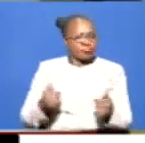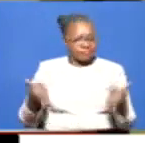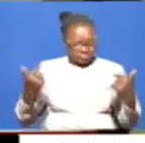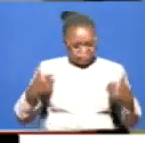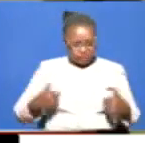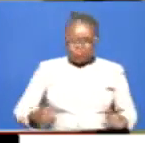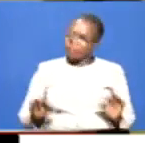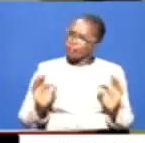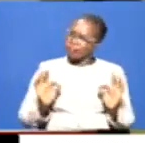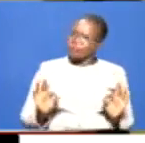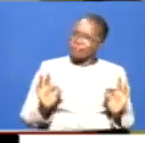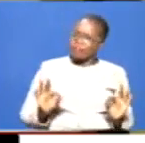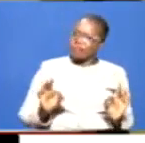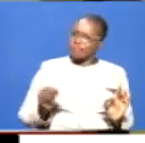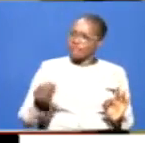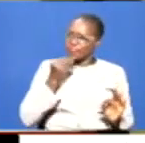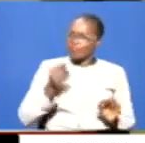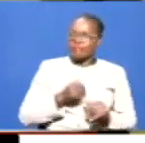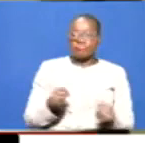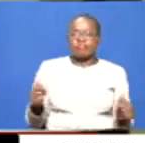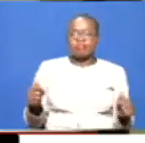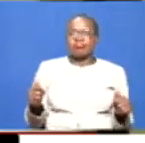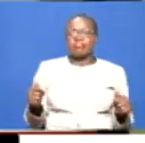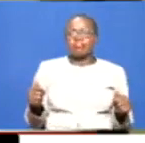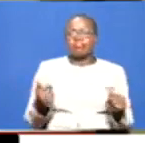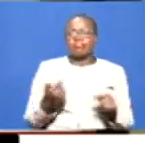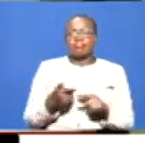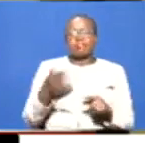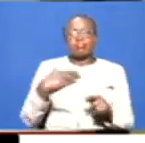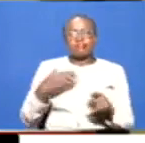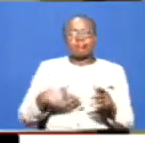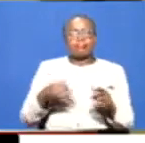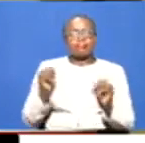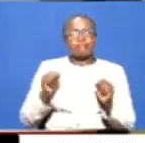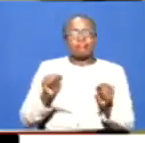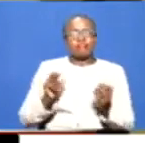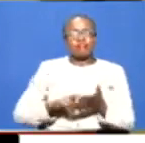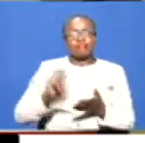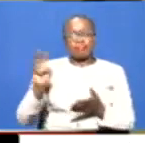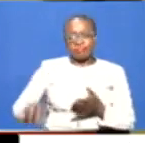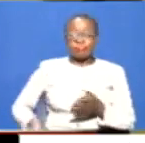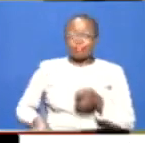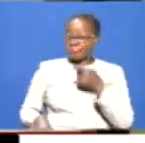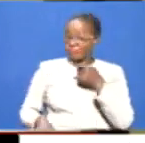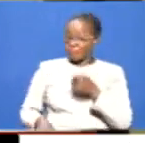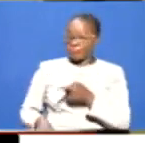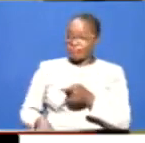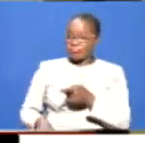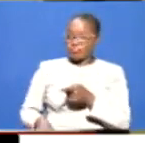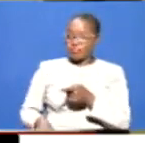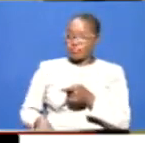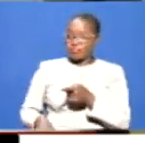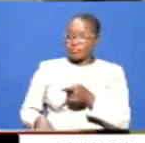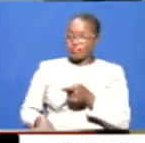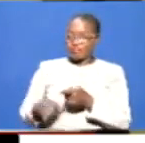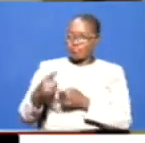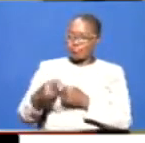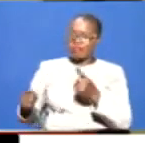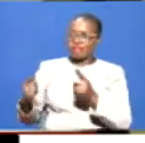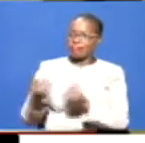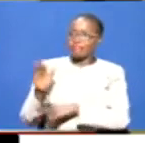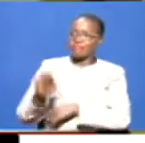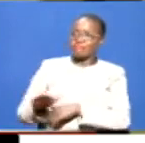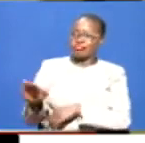well-dressed. Yeah. But it appears the body which might have been dropped there after being killed elsewhere. The scene